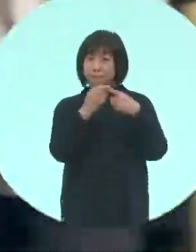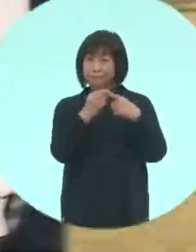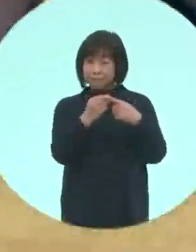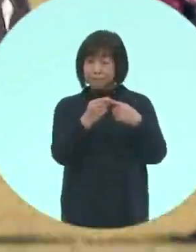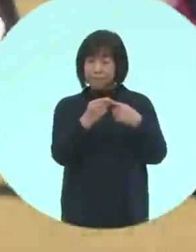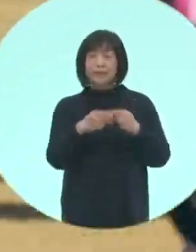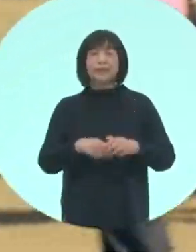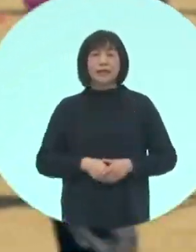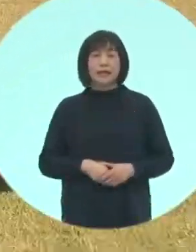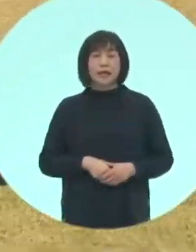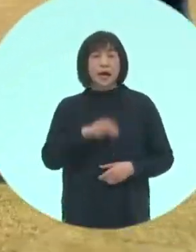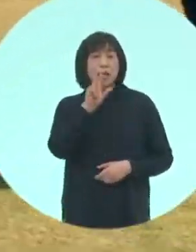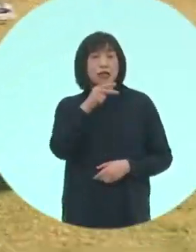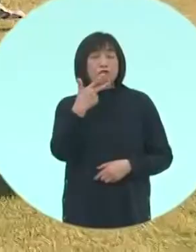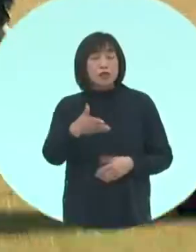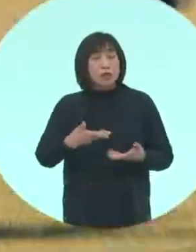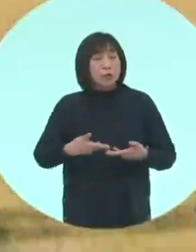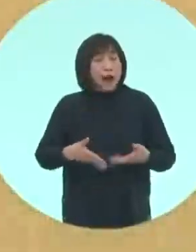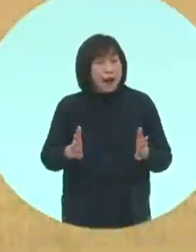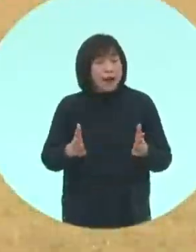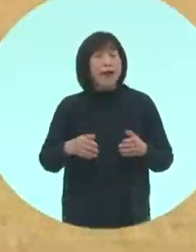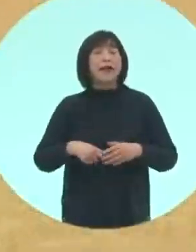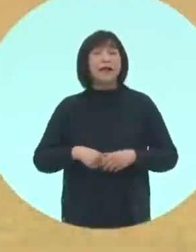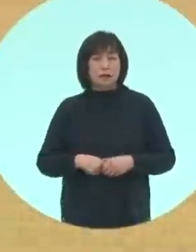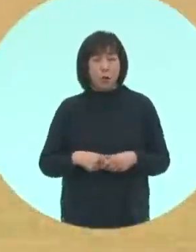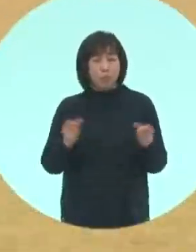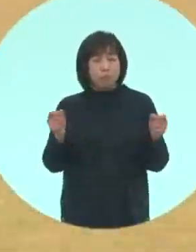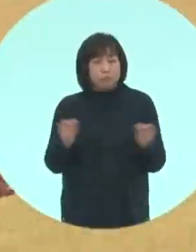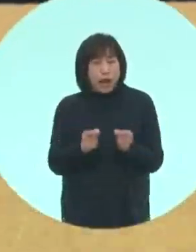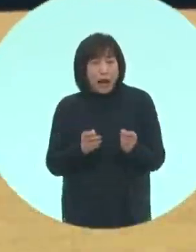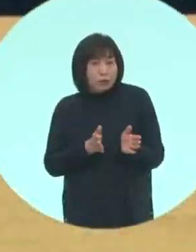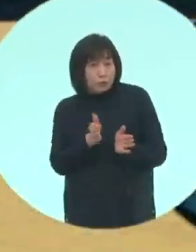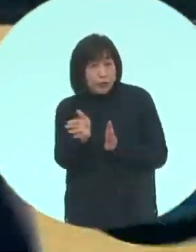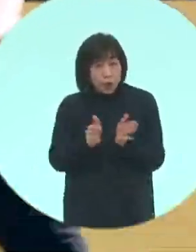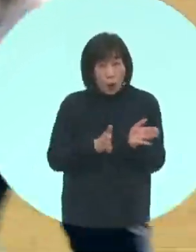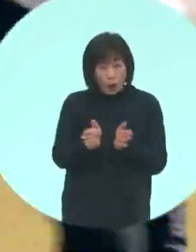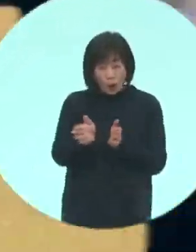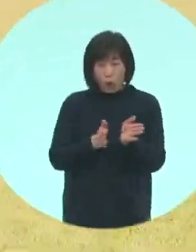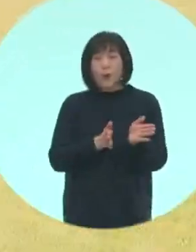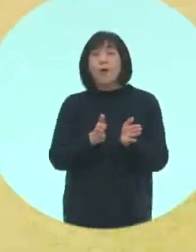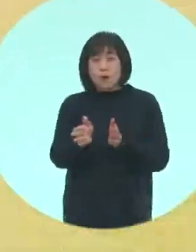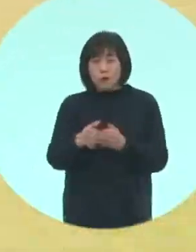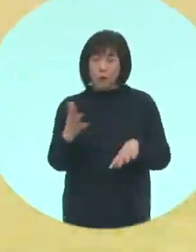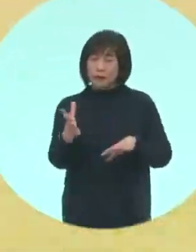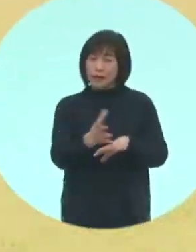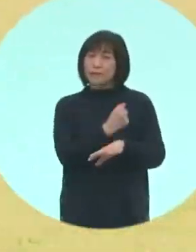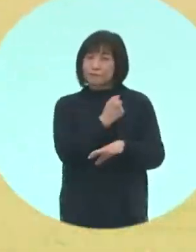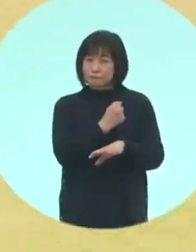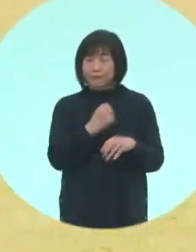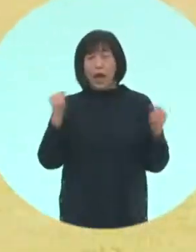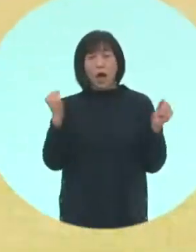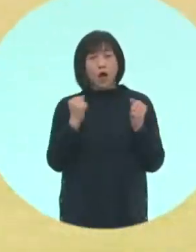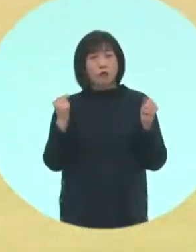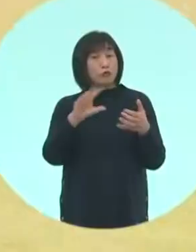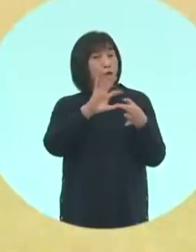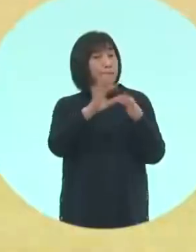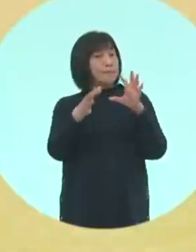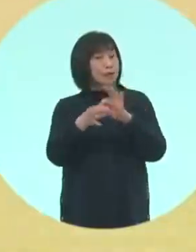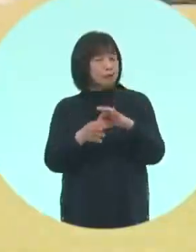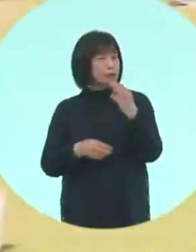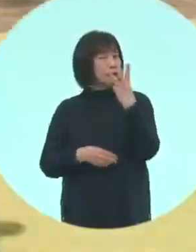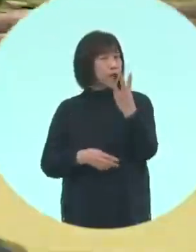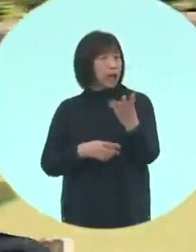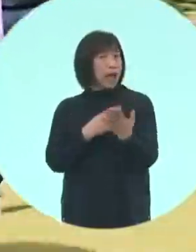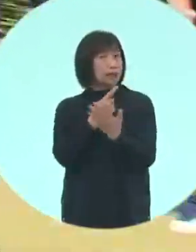その一人、岐阜市出身ショートトラックスピードスケートの選手として冬季オリンピック3大会に